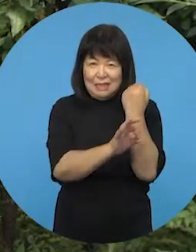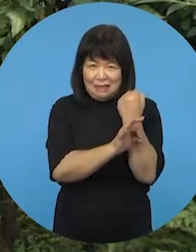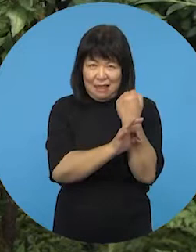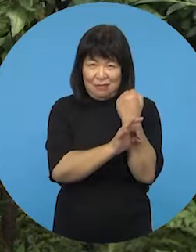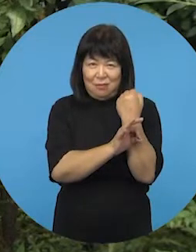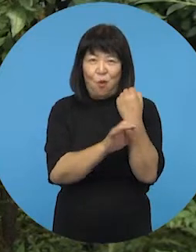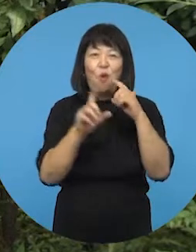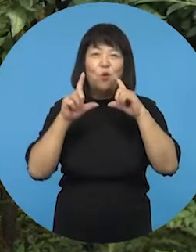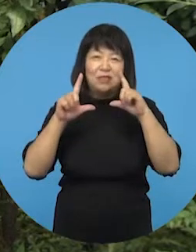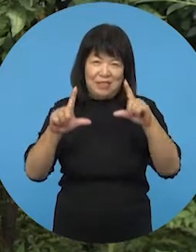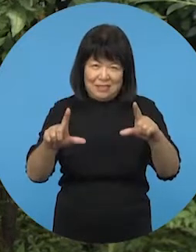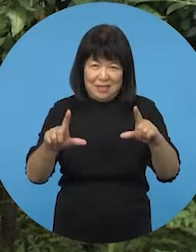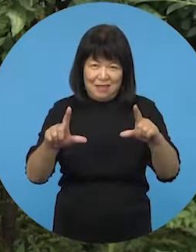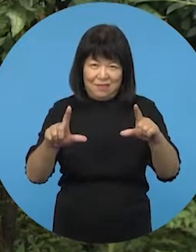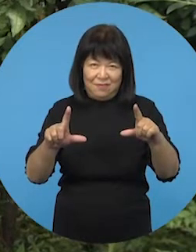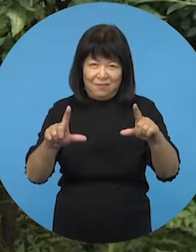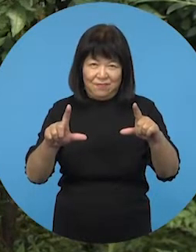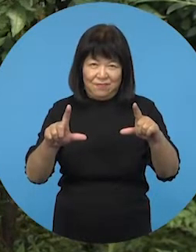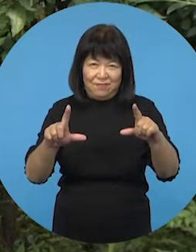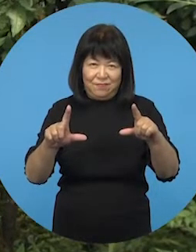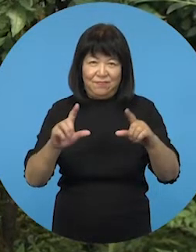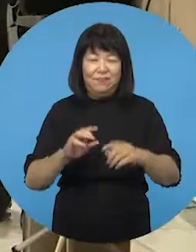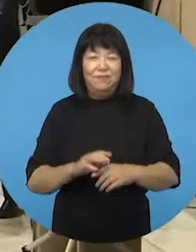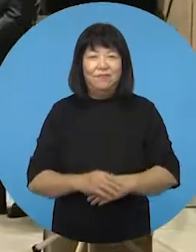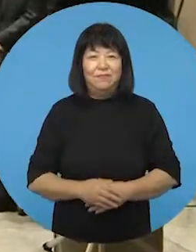中店についてのお知らせです。